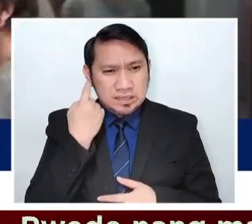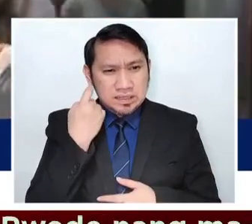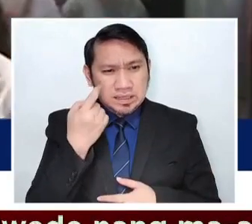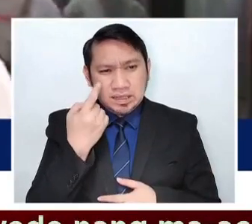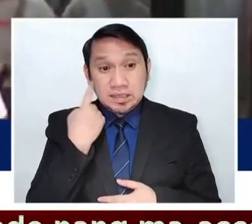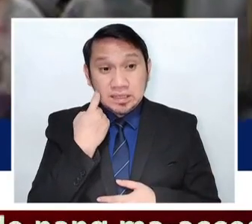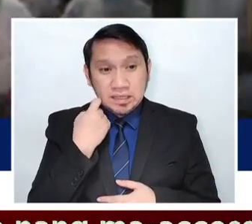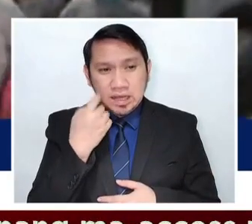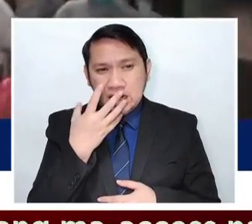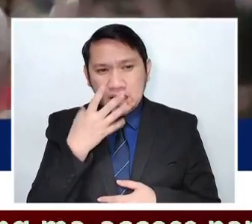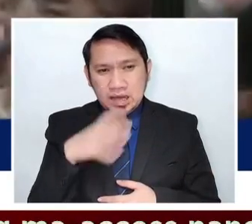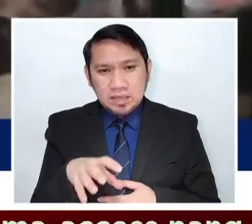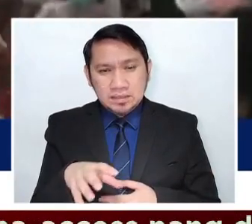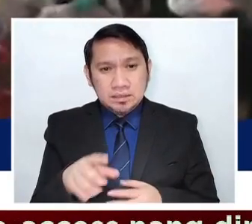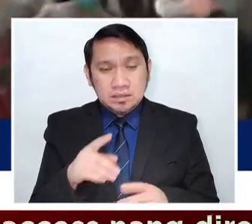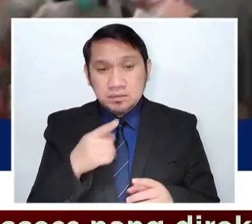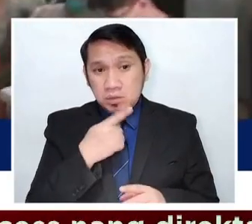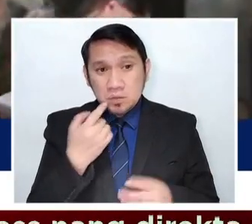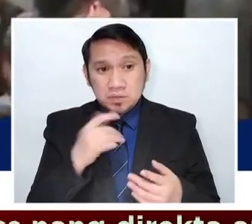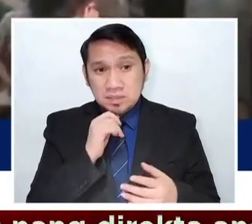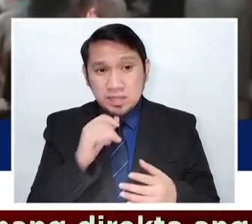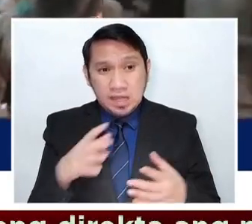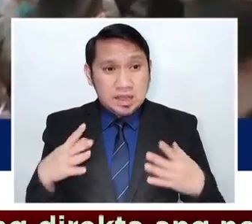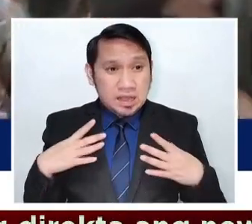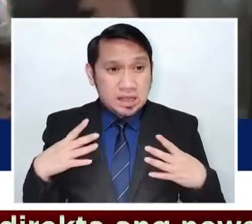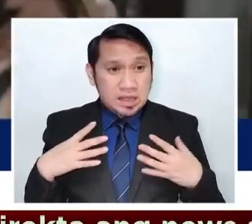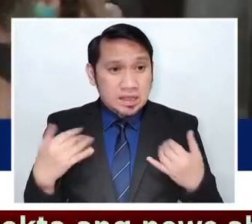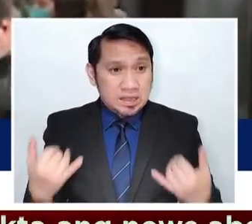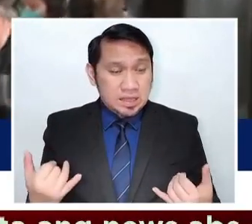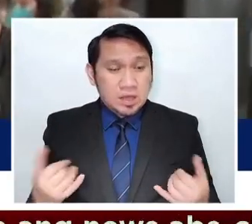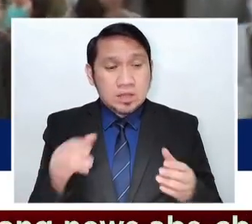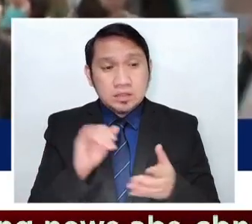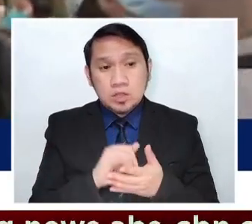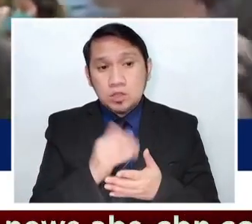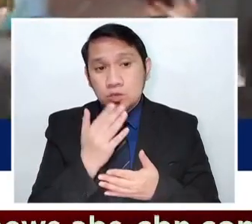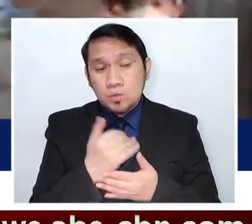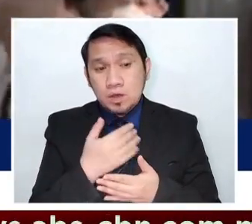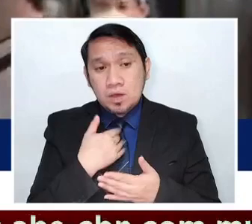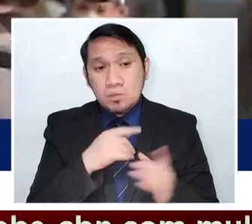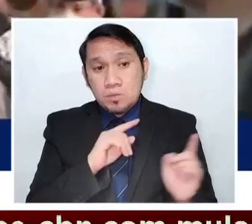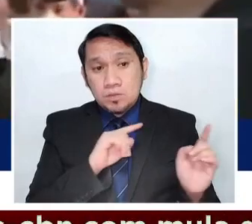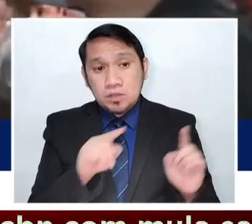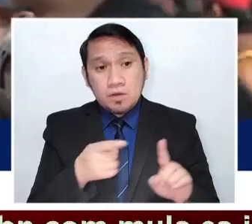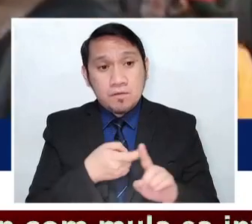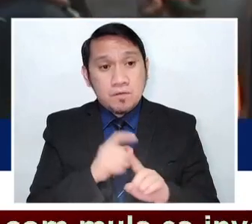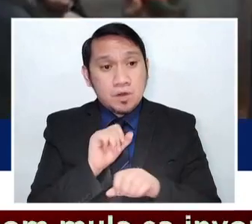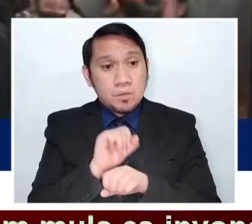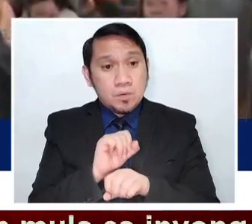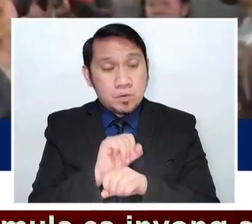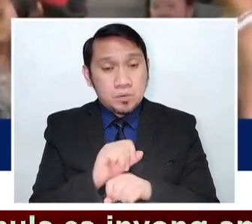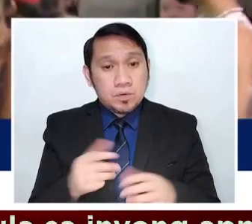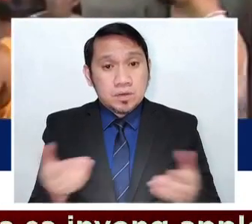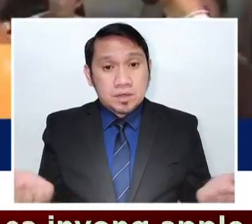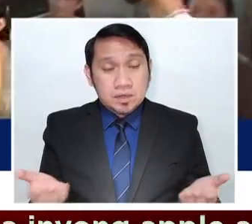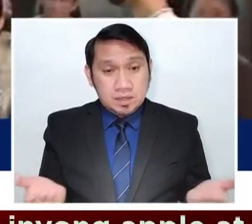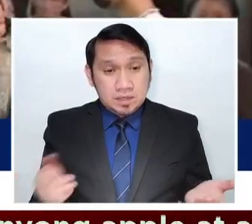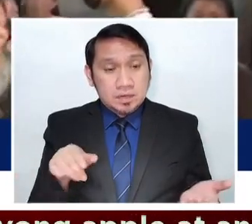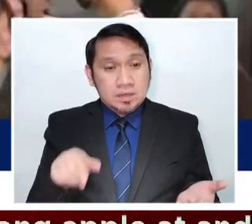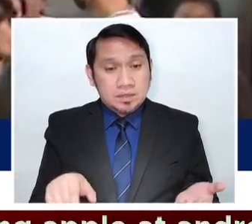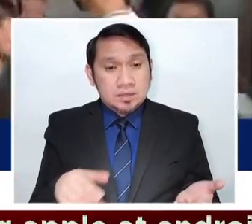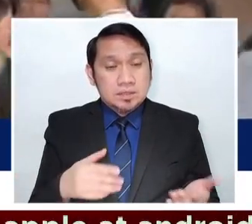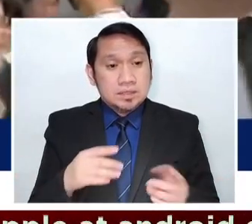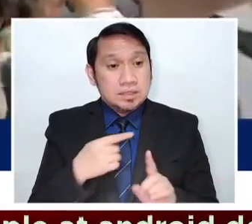hindi deklaradong holiday ngayon, kaya yung iba dito ay humahabol pa galing trabaho. Samantala, dito naman sa Angon o Municipal